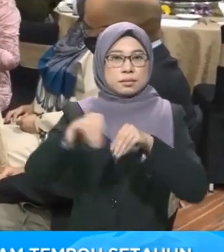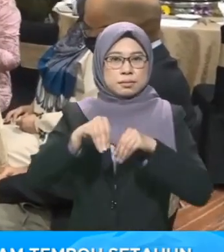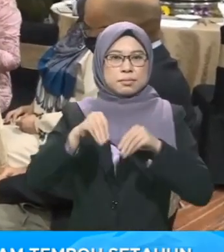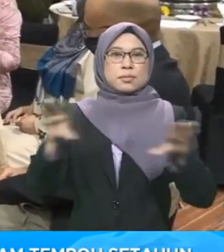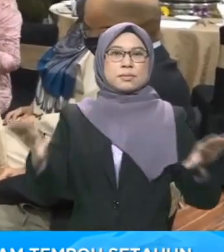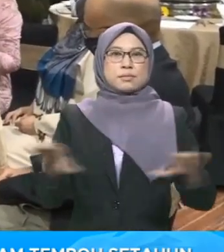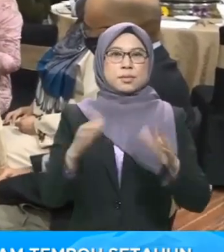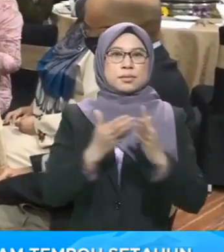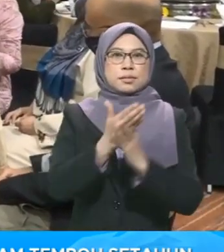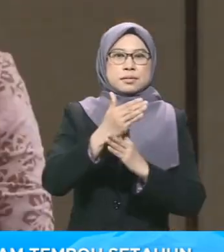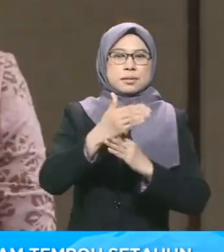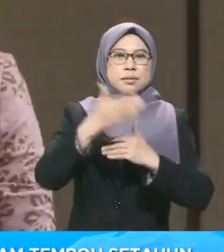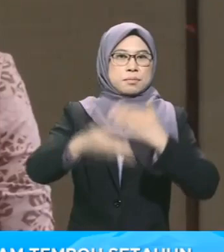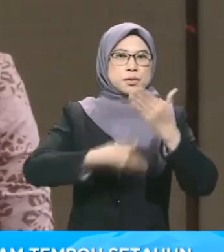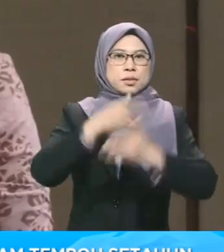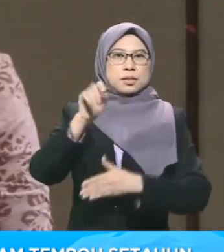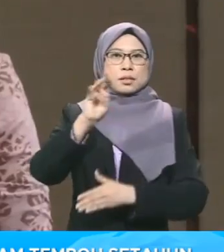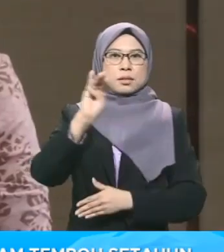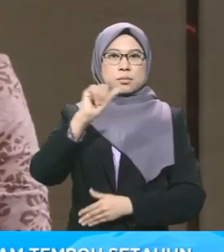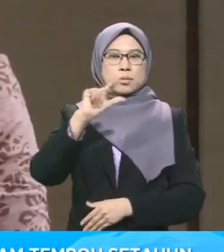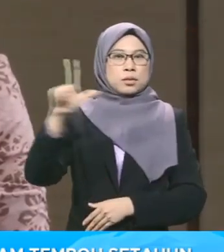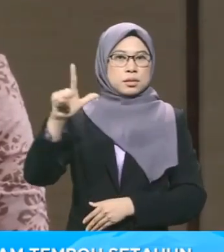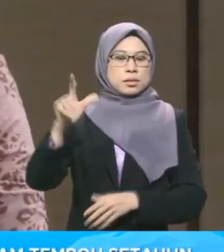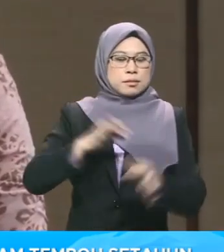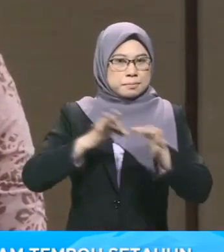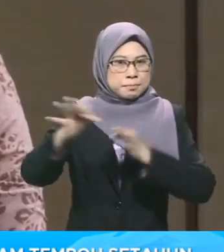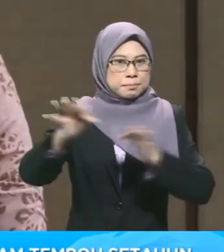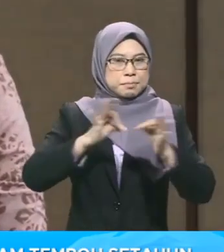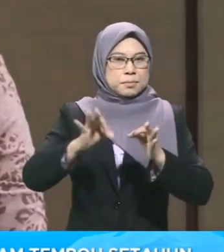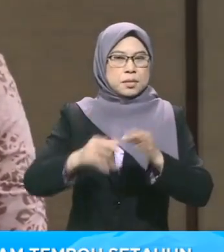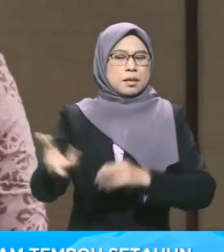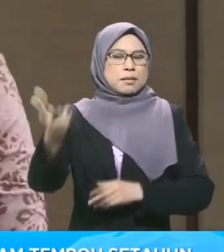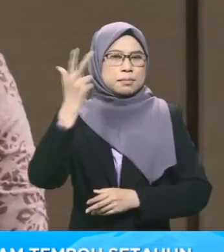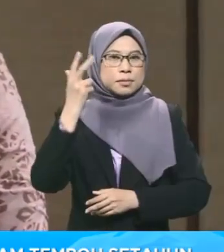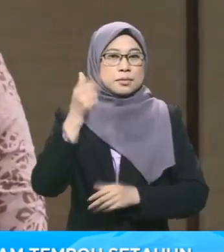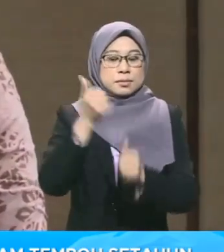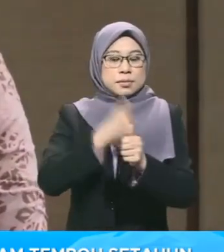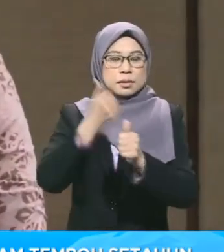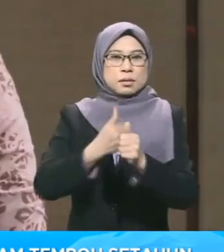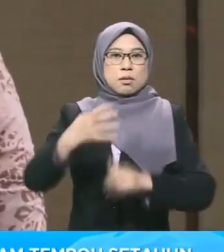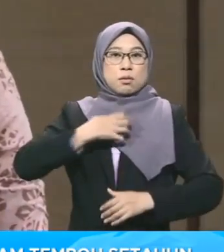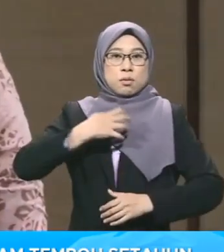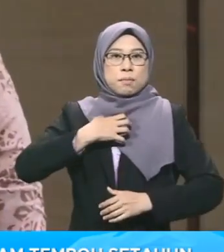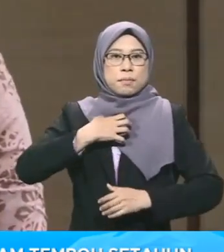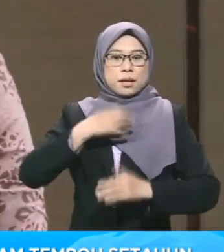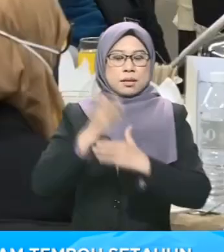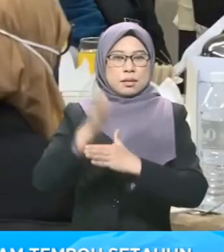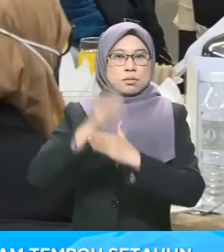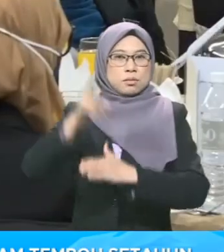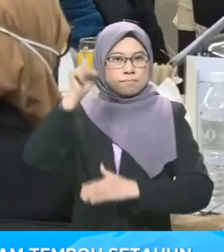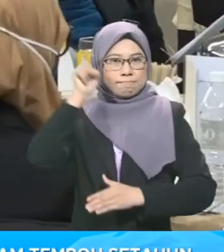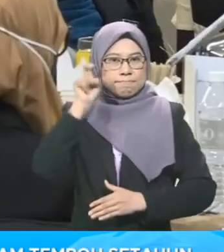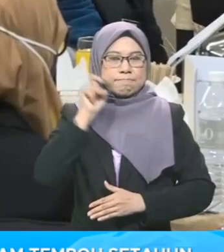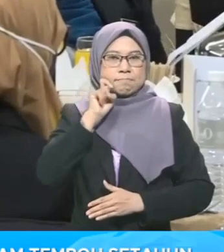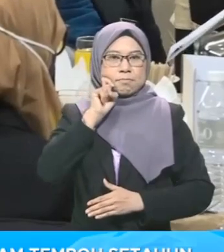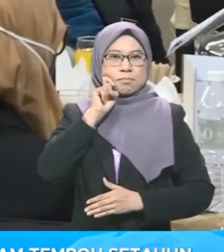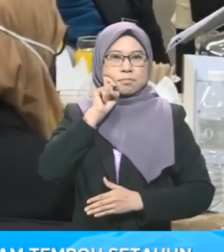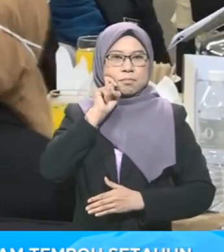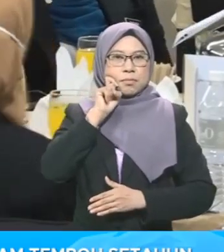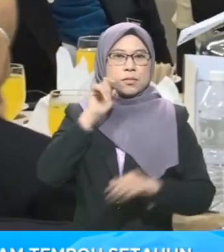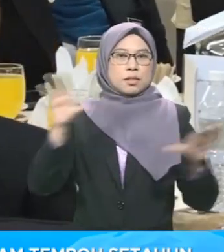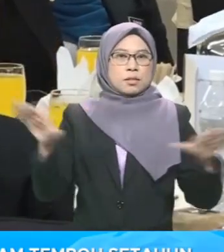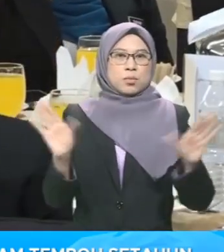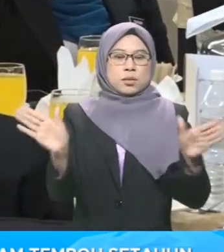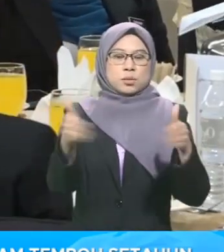dijalankan menerusi prosiding tribunal jelasnya pendengaran bagi setiap aduan gangguan seksual akan dijalankan